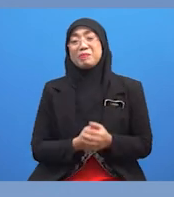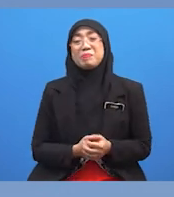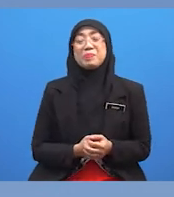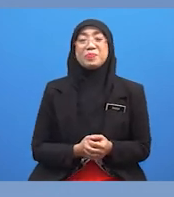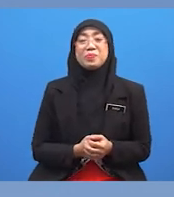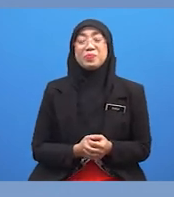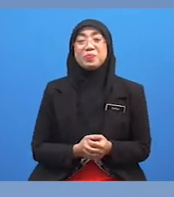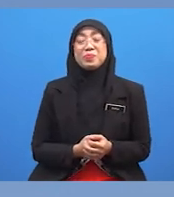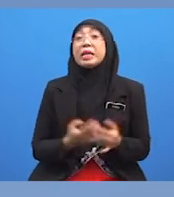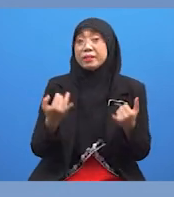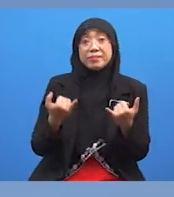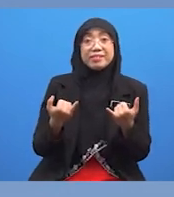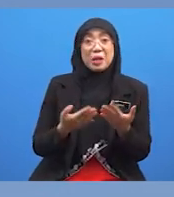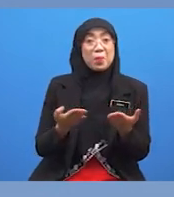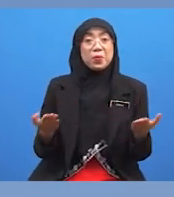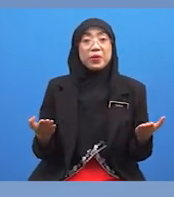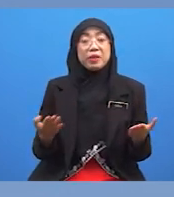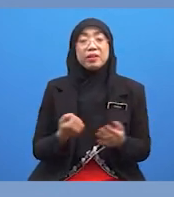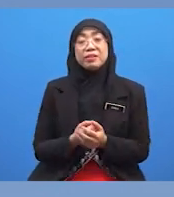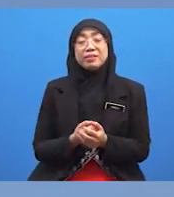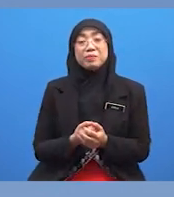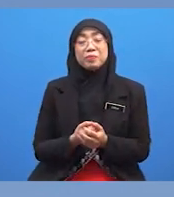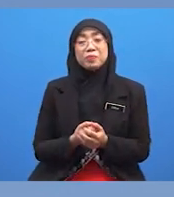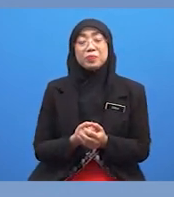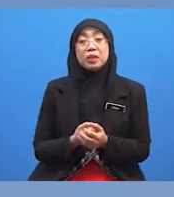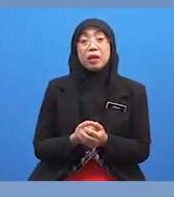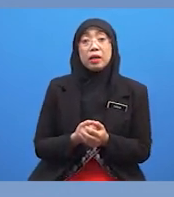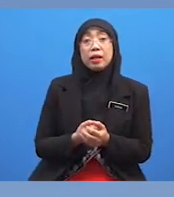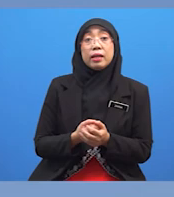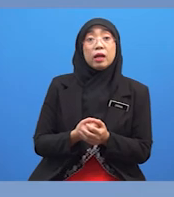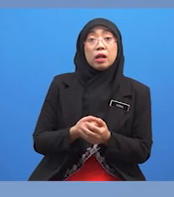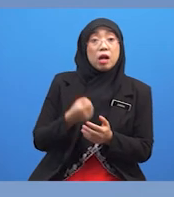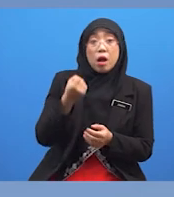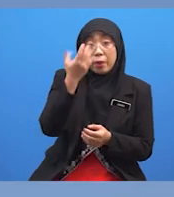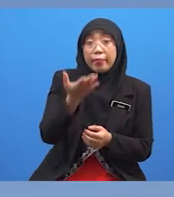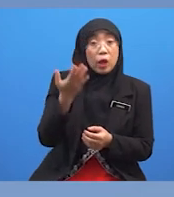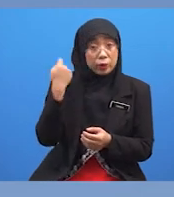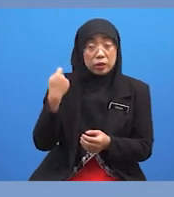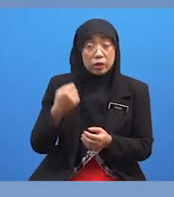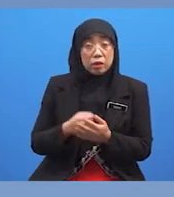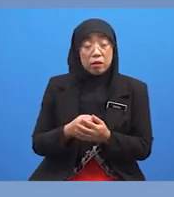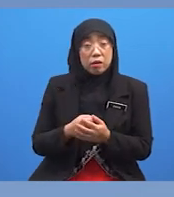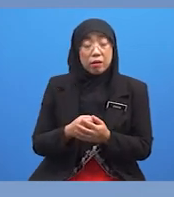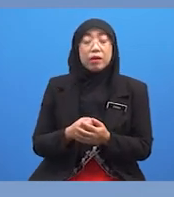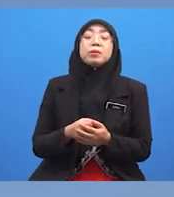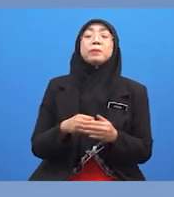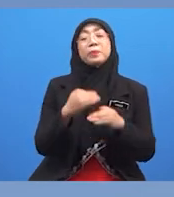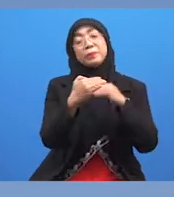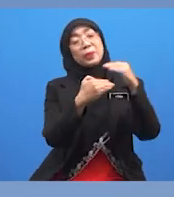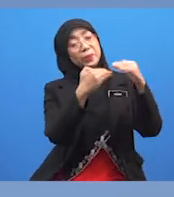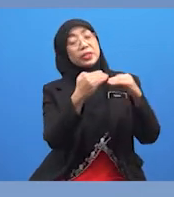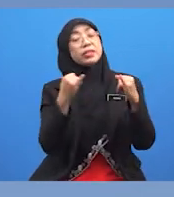Baiklah, para pelajar sekalian, berdasarkan kepada penjelasan tersebut, maka pembangunan